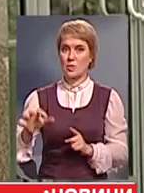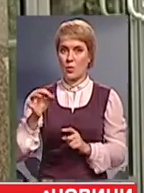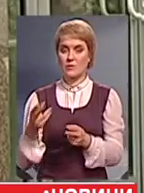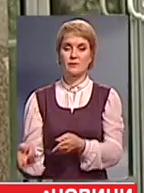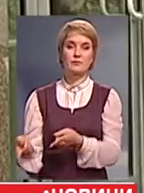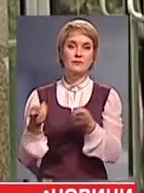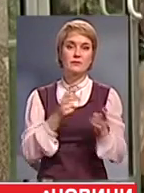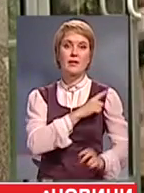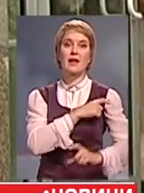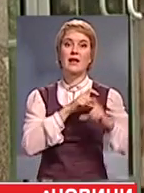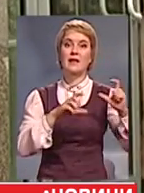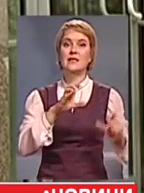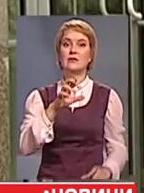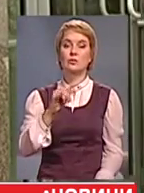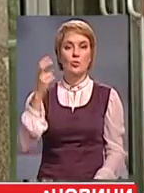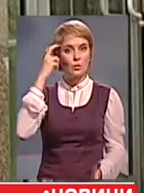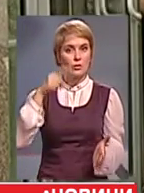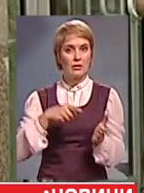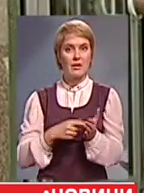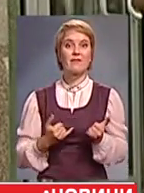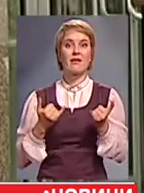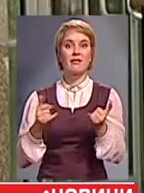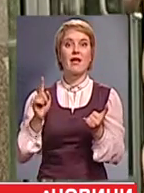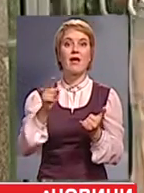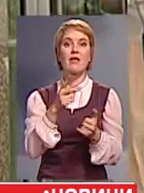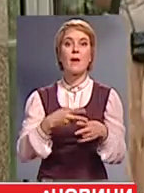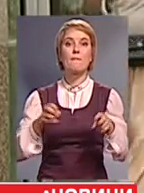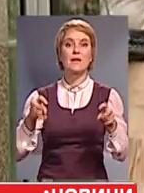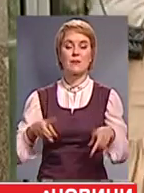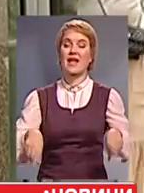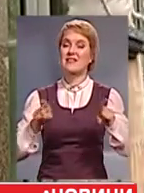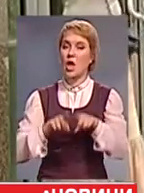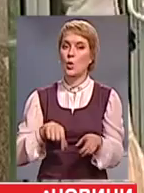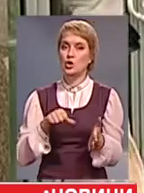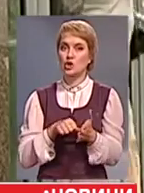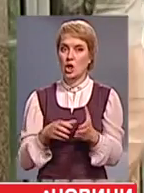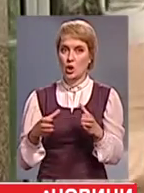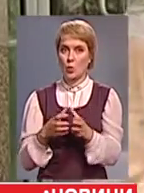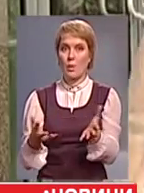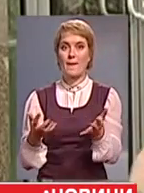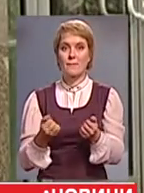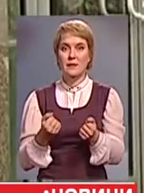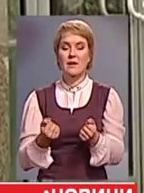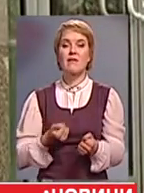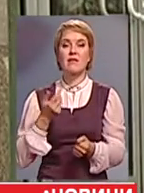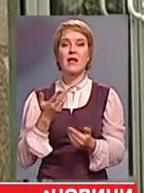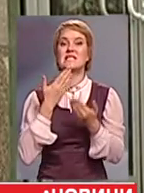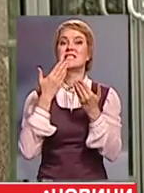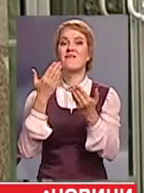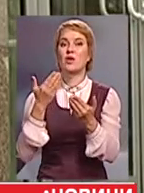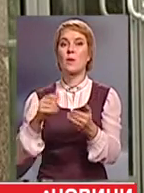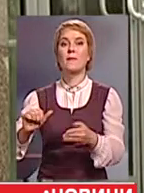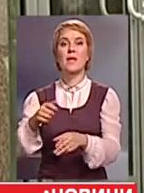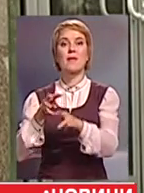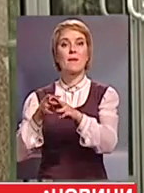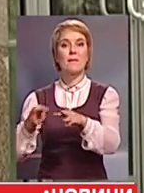лікарні СБУ Києва. Це також задля їхньої безпеки. Також члени групи прийняли ряд звернень до прем'єр-міністра України, до СБУ